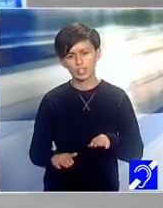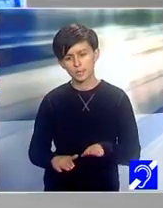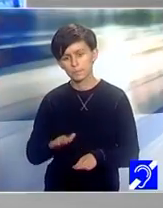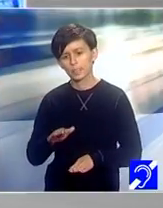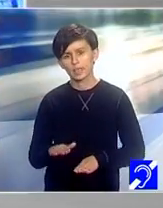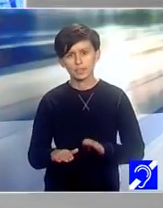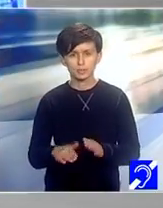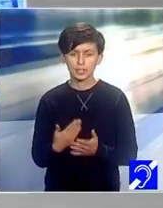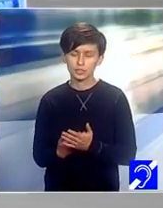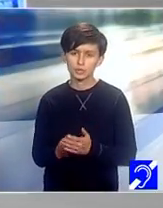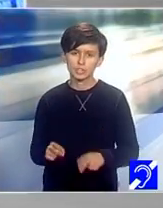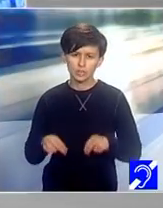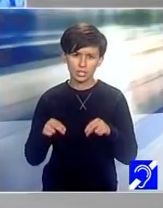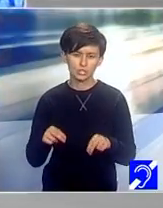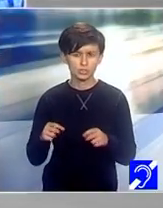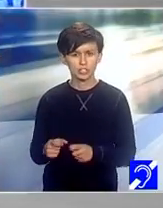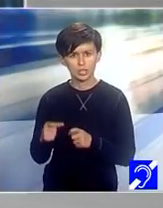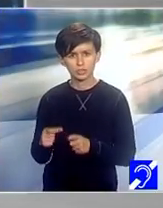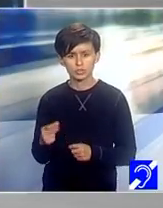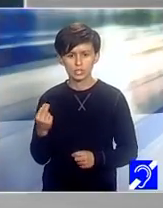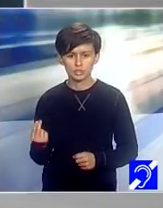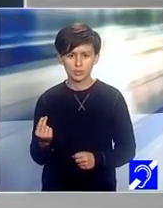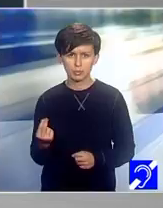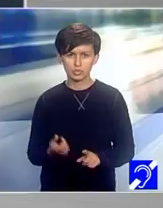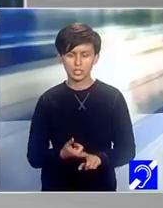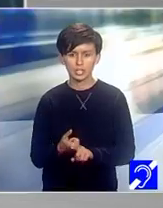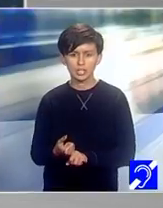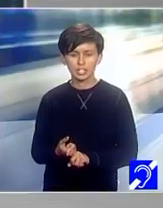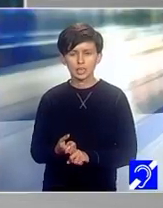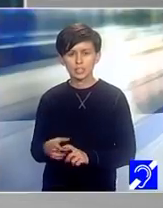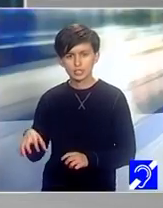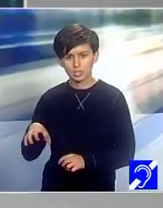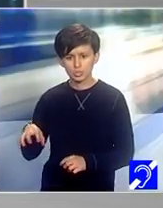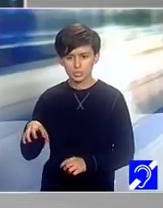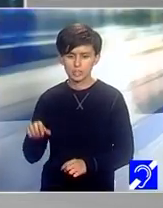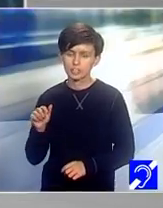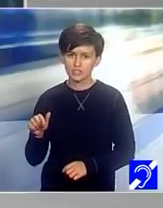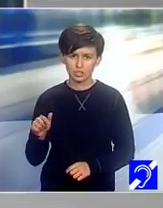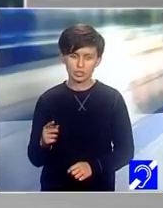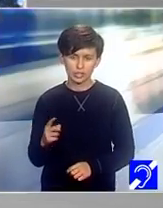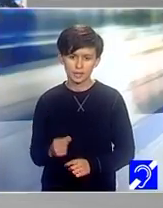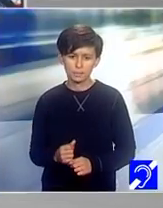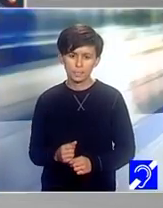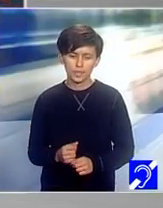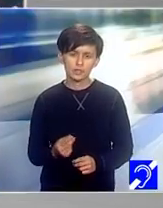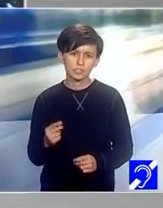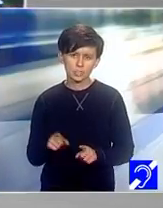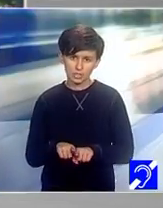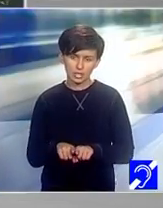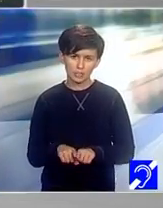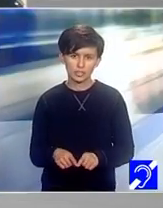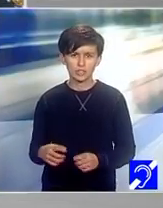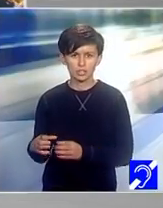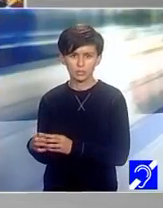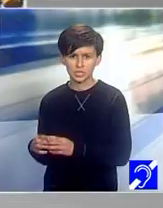ajunge la o situație mai bună în ceea ce privește comunitățile sale și, de asemenea, în ceea ce privește comunitatea de la Pata Râț și